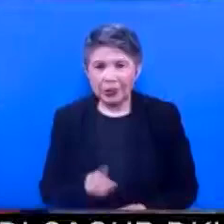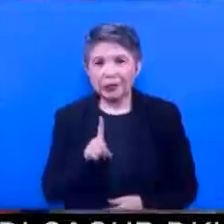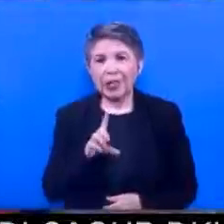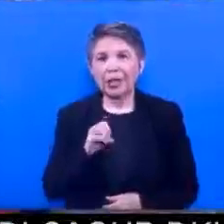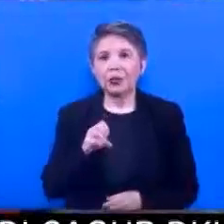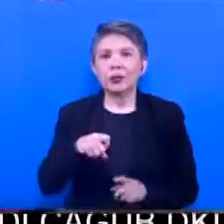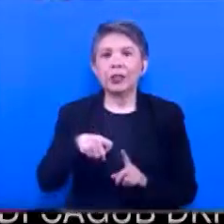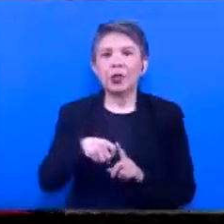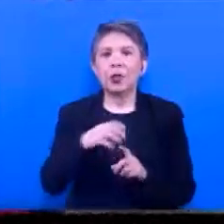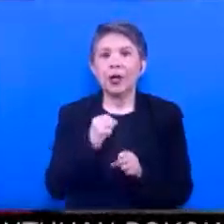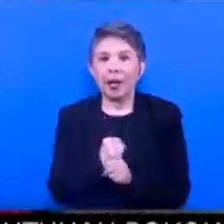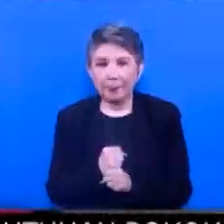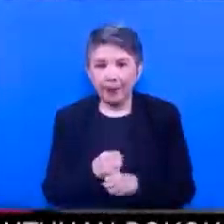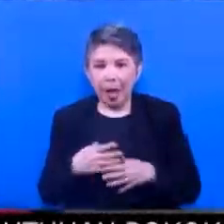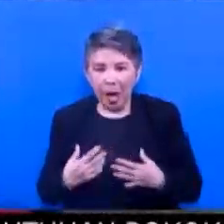batunya nih.